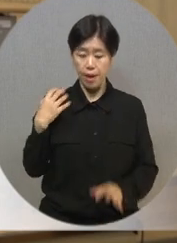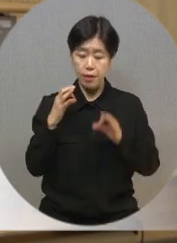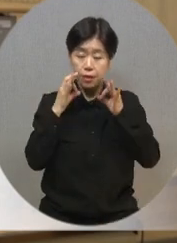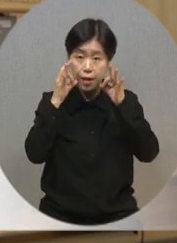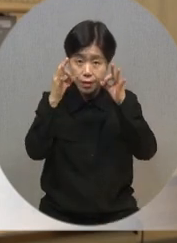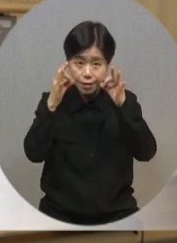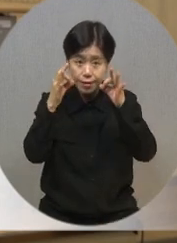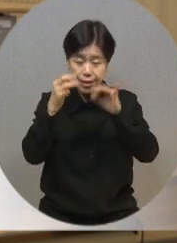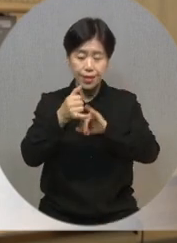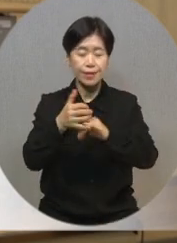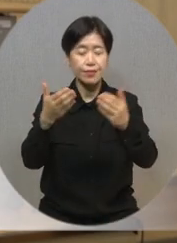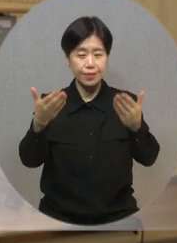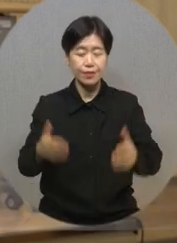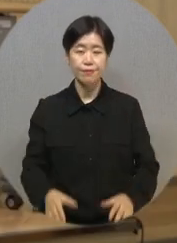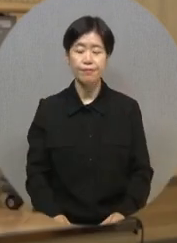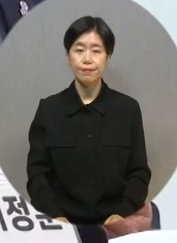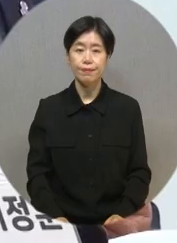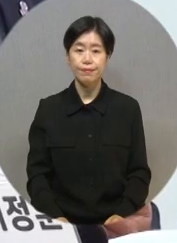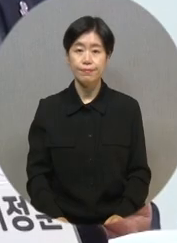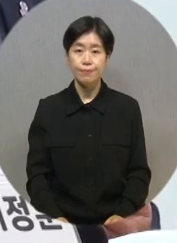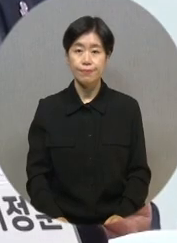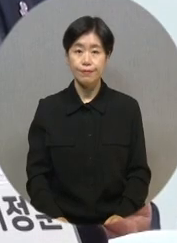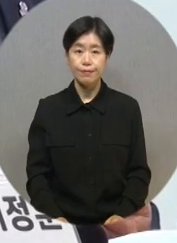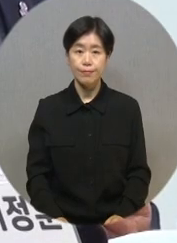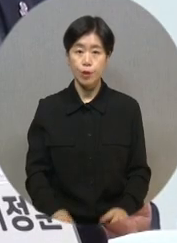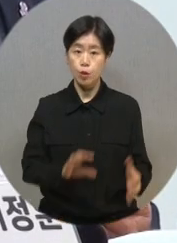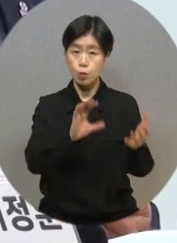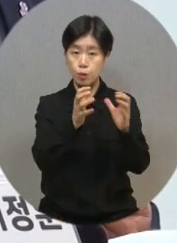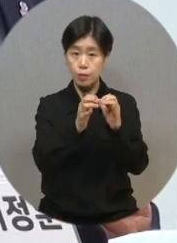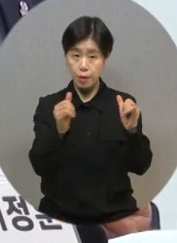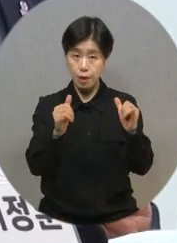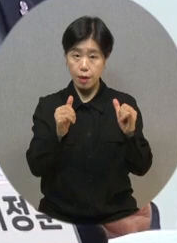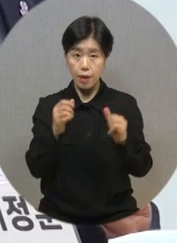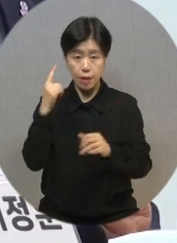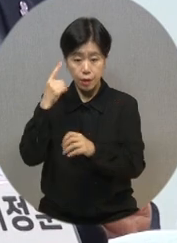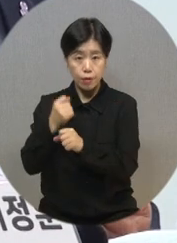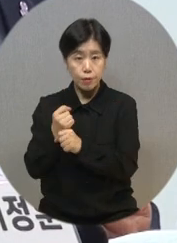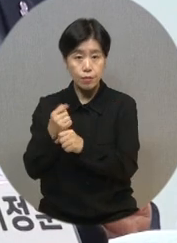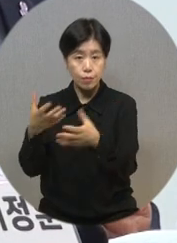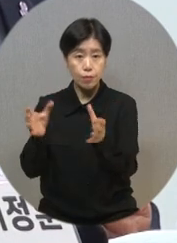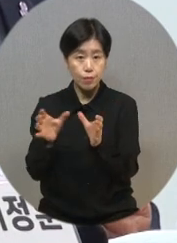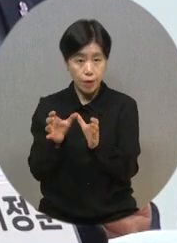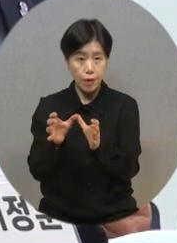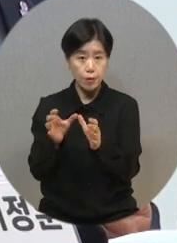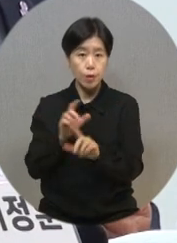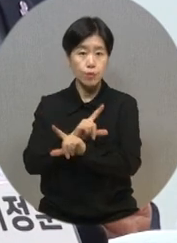노력을 다하겠다는 말씀을 드리겠습니다. 토론자로 경기연구원